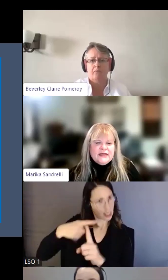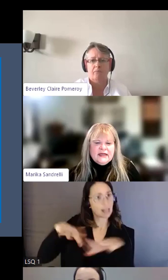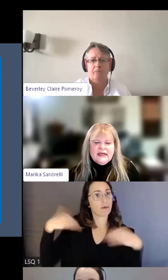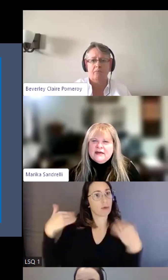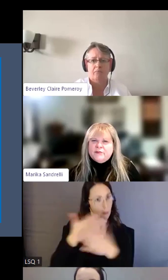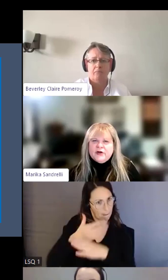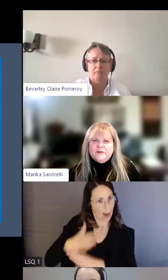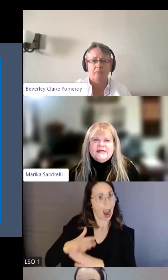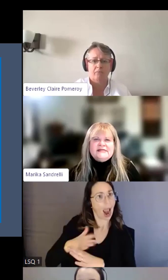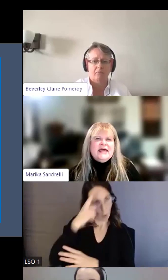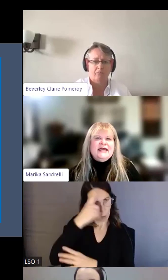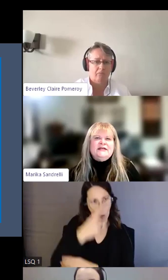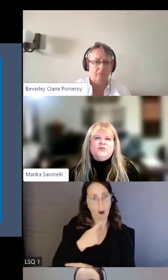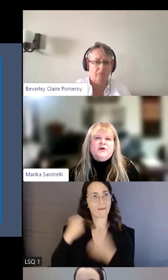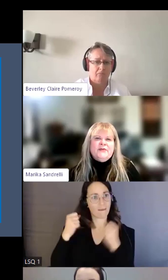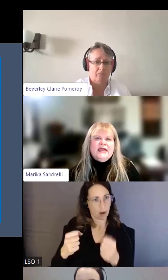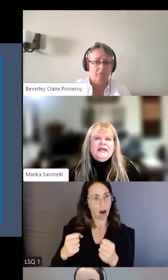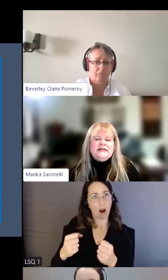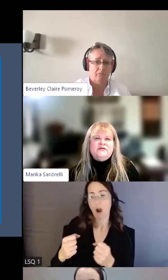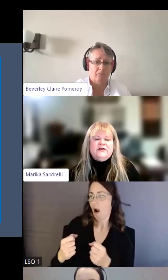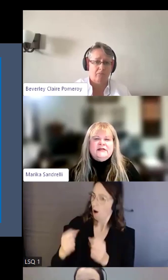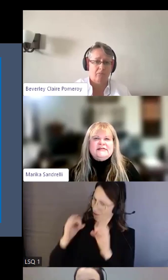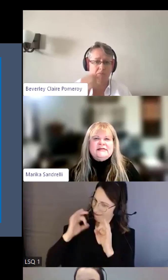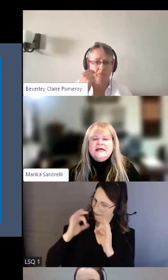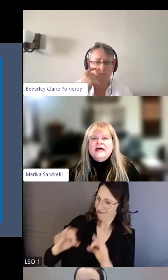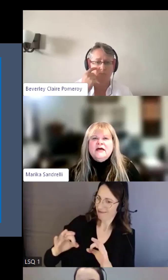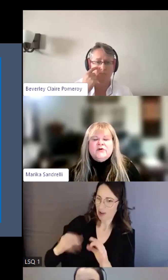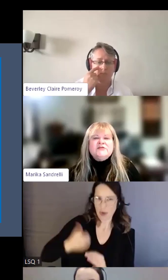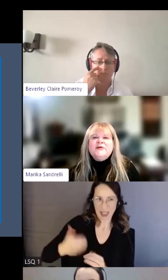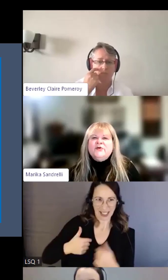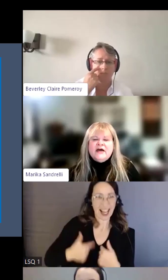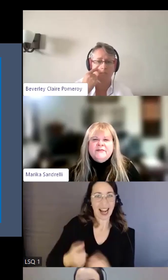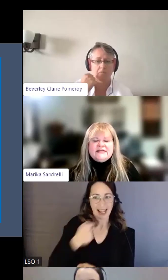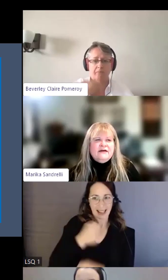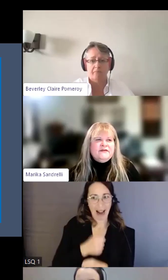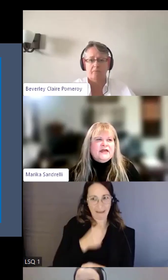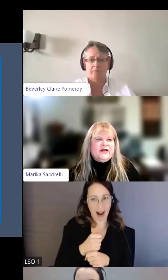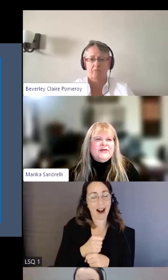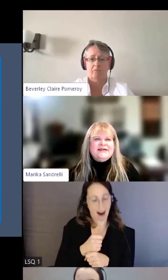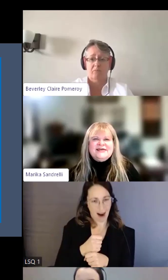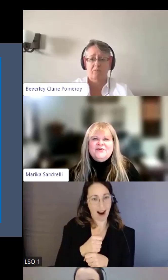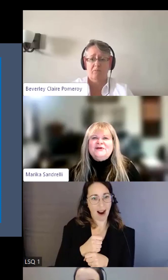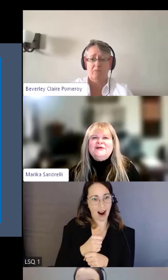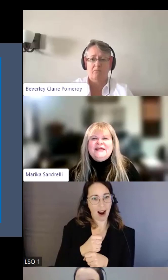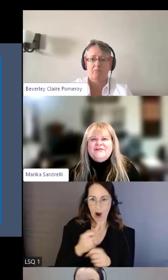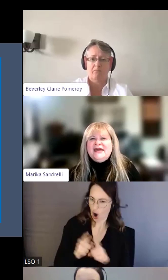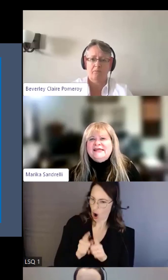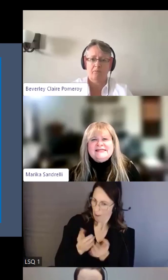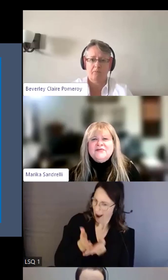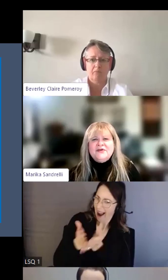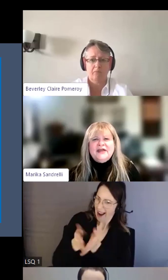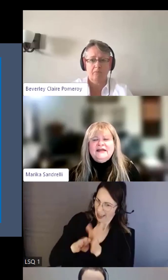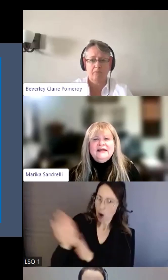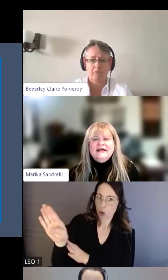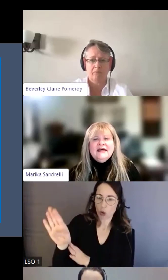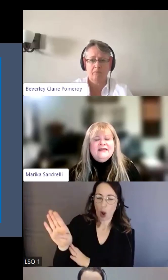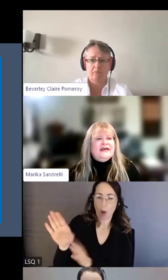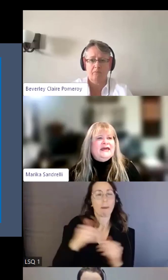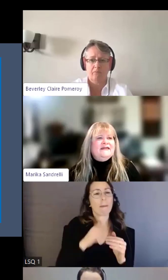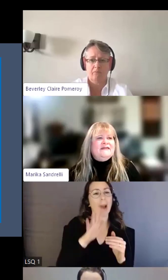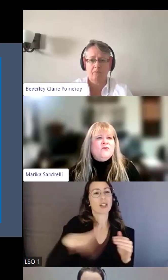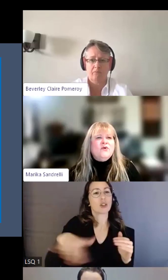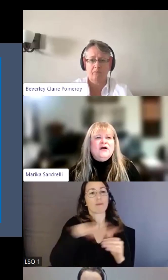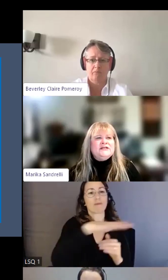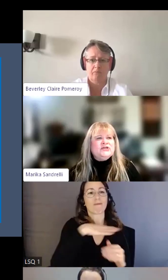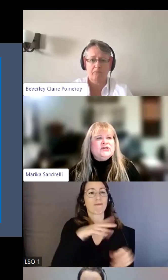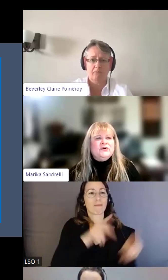et qu'on change les choses. La majorité des gens entrent dans les soins de santé parce qu'ils veulent éliminer la souffrance, ils veulent aider